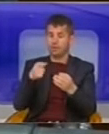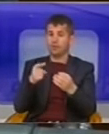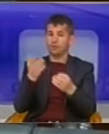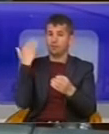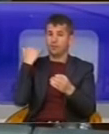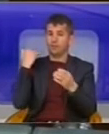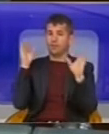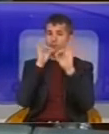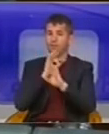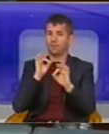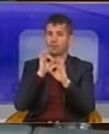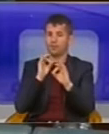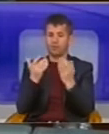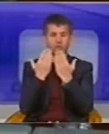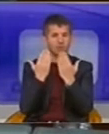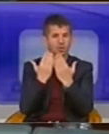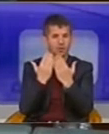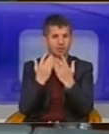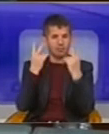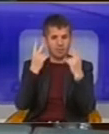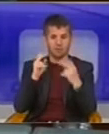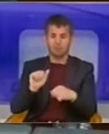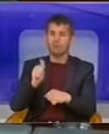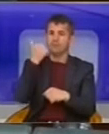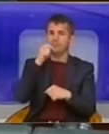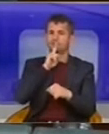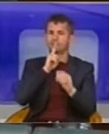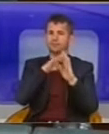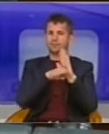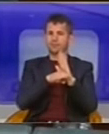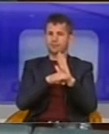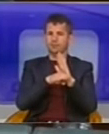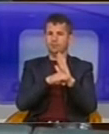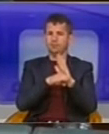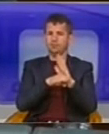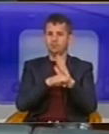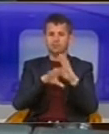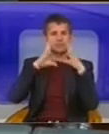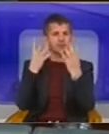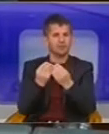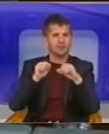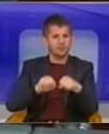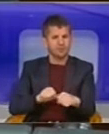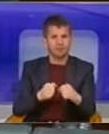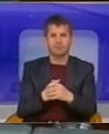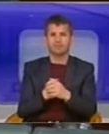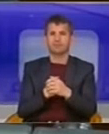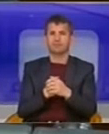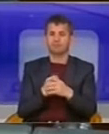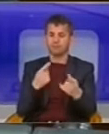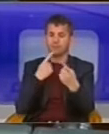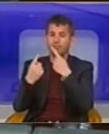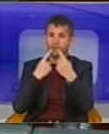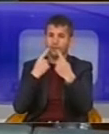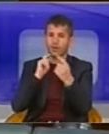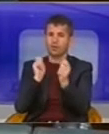nuk ka qenë arsimi prioritet së paku në programet e qeverive që kanë kaluar. Kur flitet për reformat